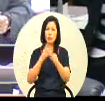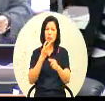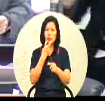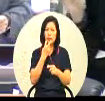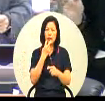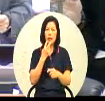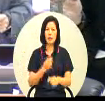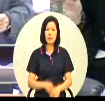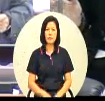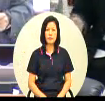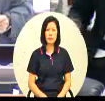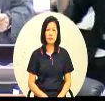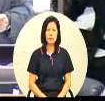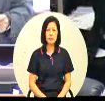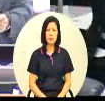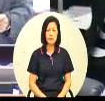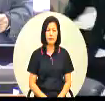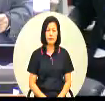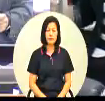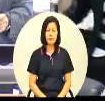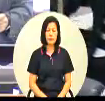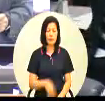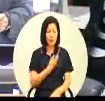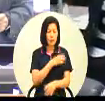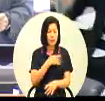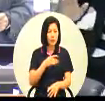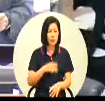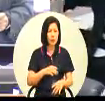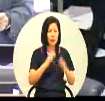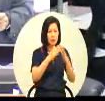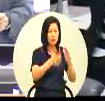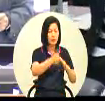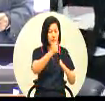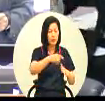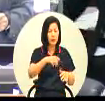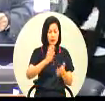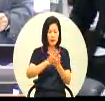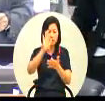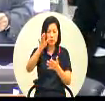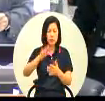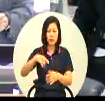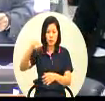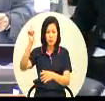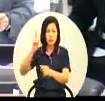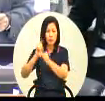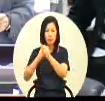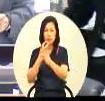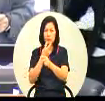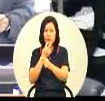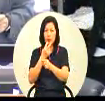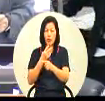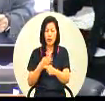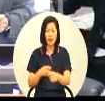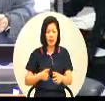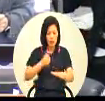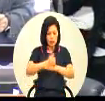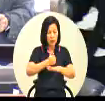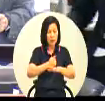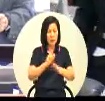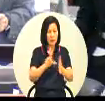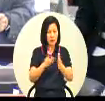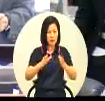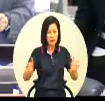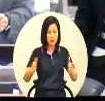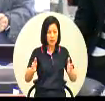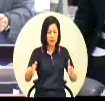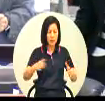有，我还没讲完嘛。不管未来你是不是是否到中央，还是继续把你的任期做完，可是因为你承诺了